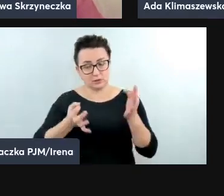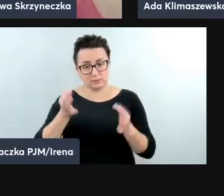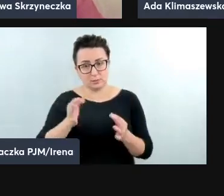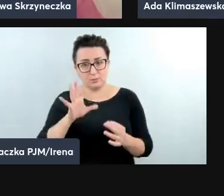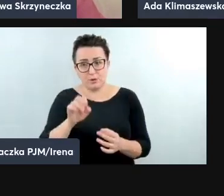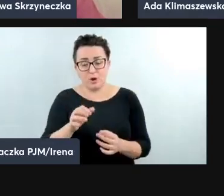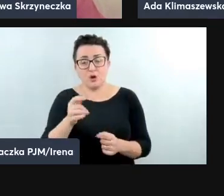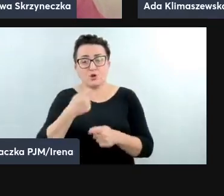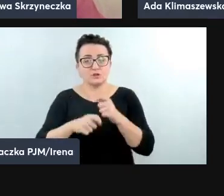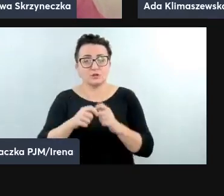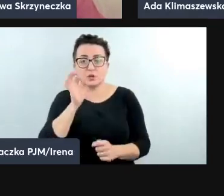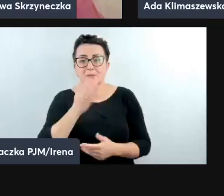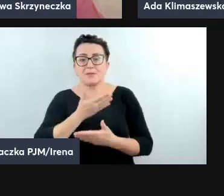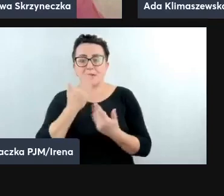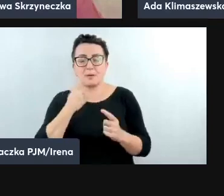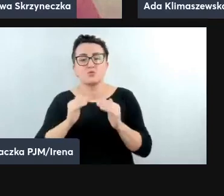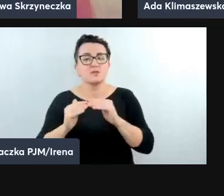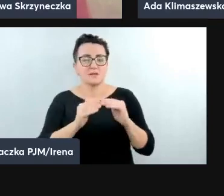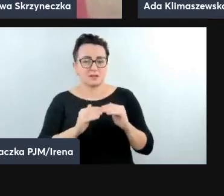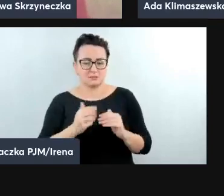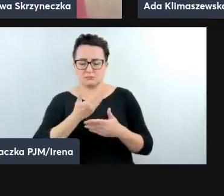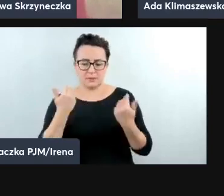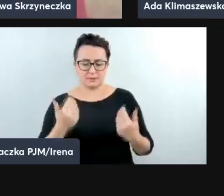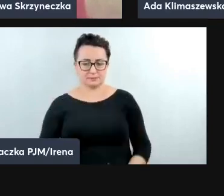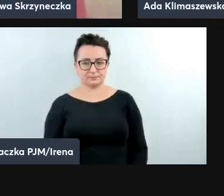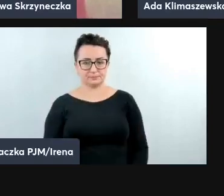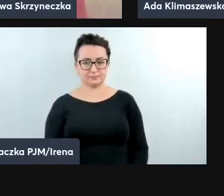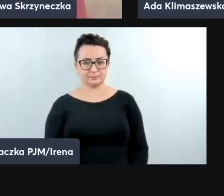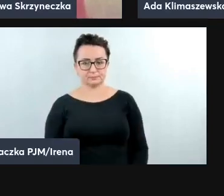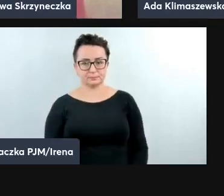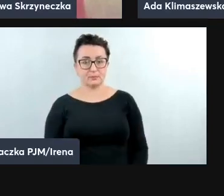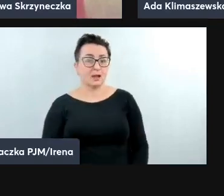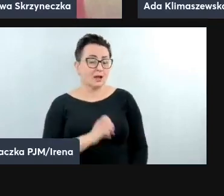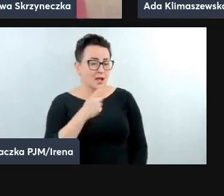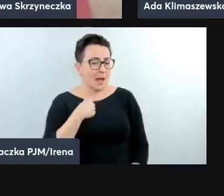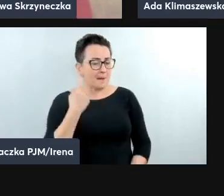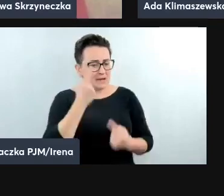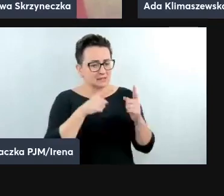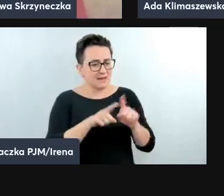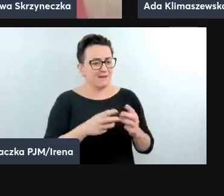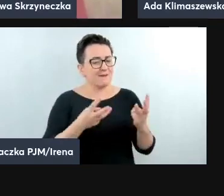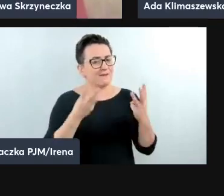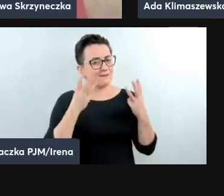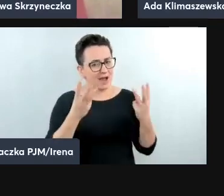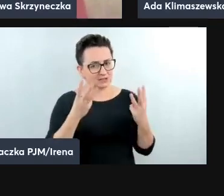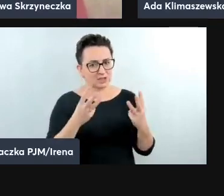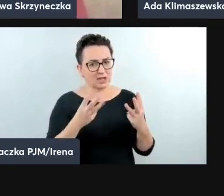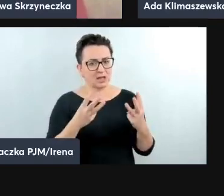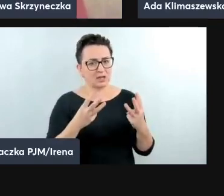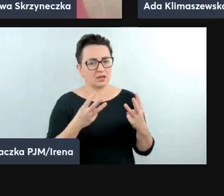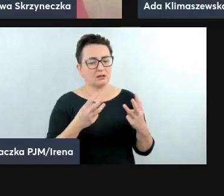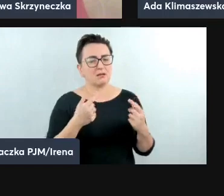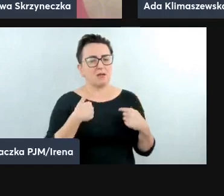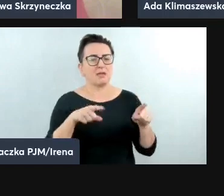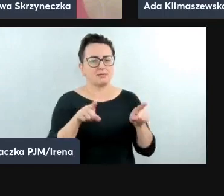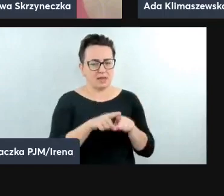tak. No i tutaj myślę, że ważne jest to, że w tym idealnym ja też byłabym za tym, że mamy część koedukacyjną wszyscy razem i te